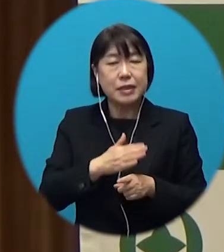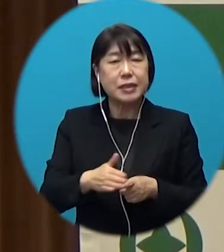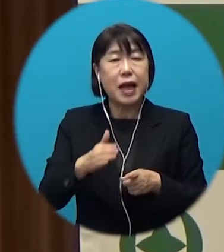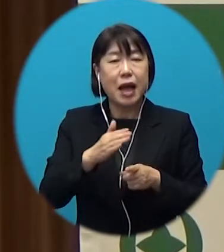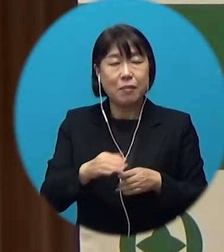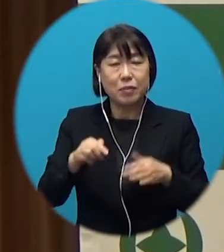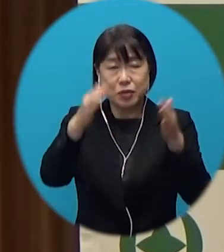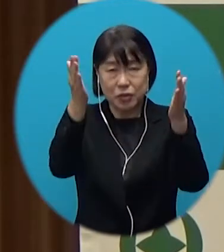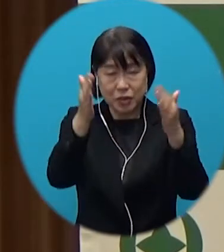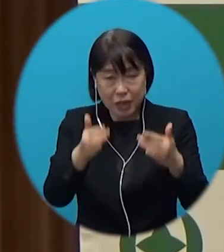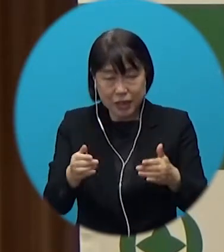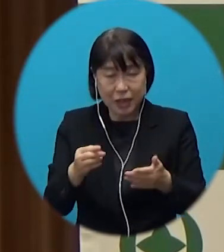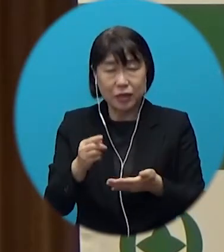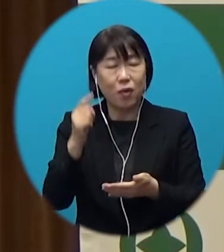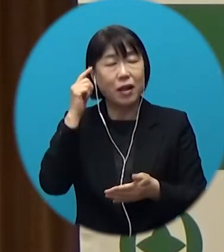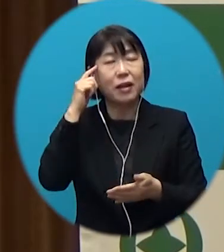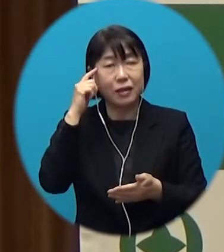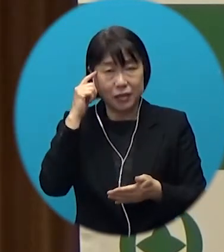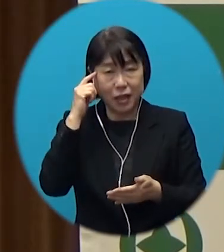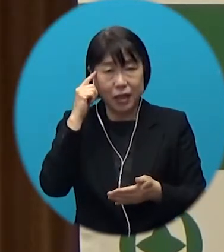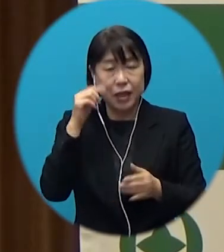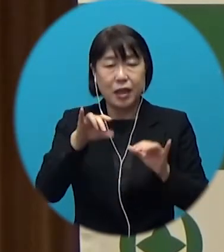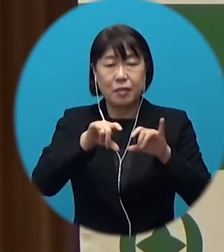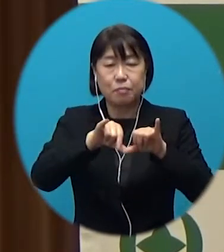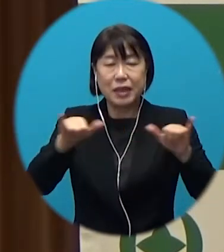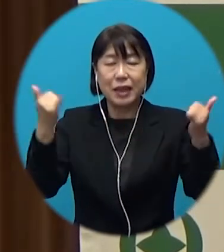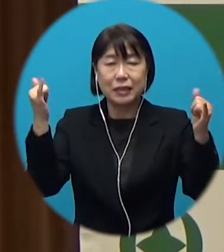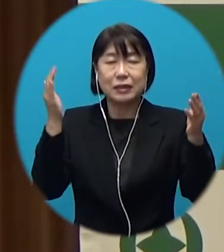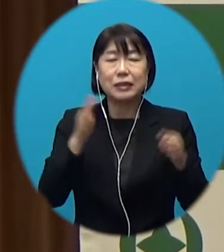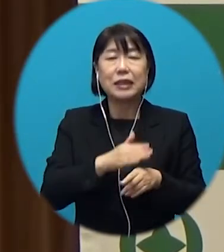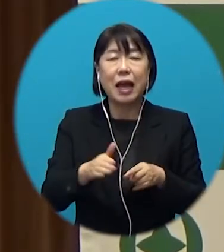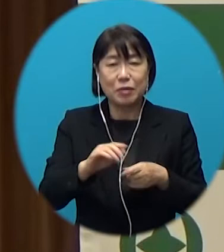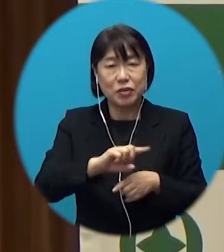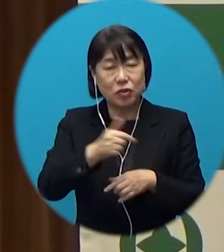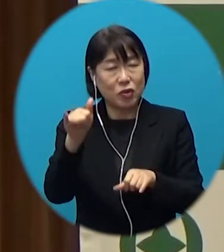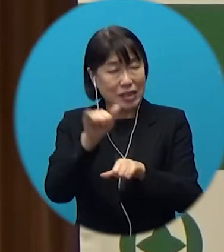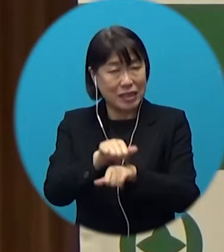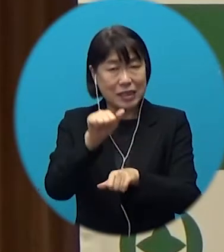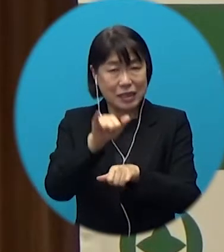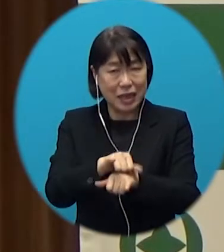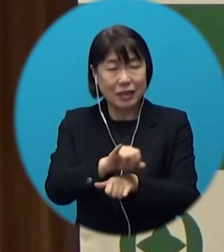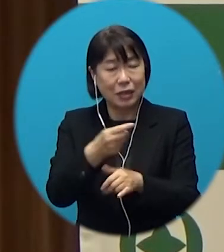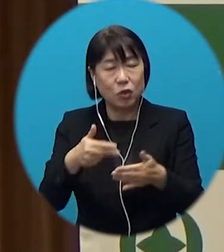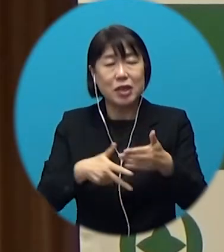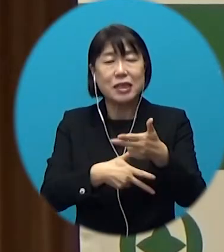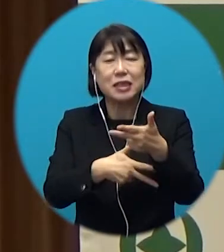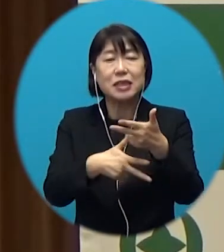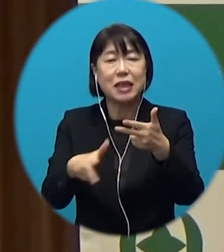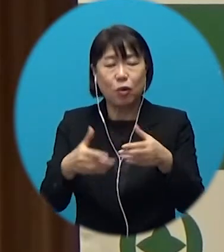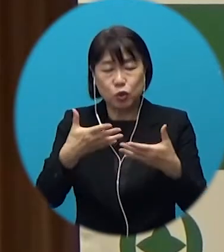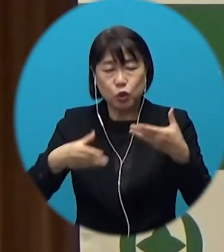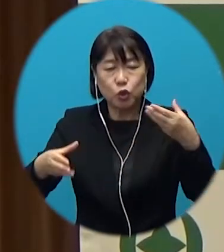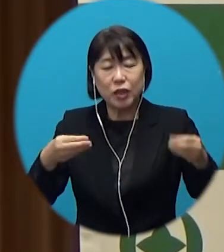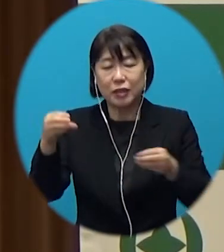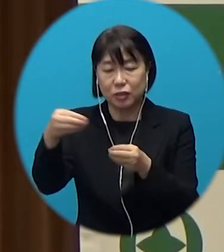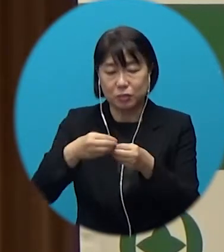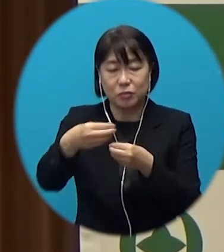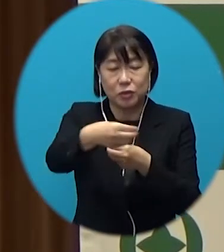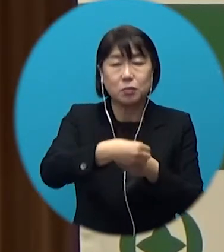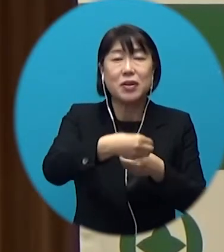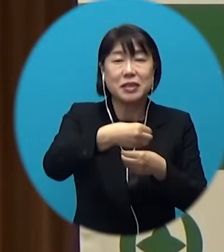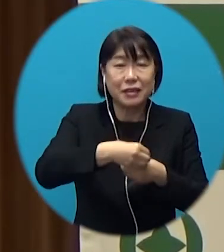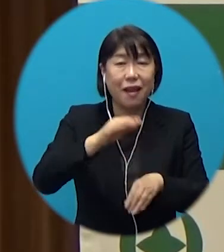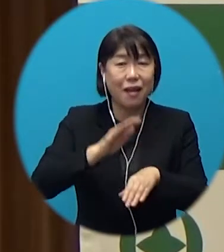向に基づいてですね、民間サービスやさまざまな人材などの支援を柔軟に組み合わせることを考え方にしています